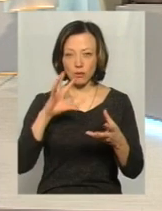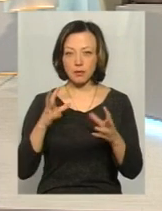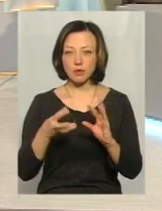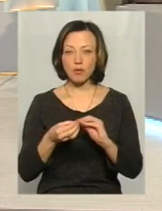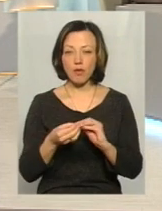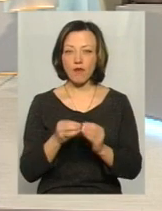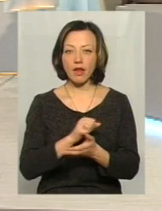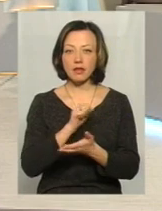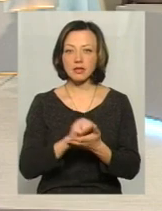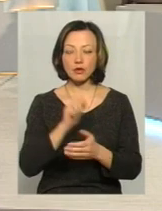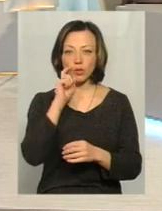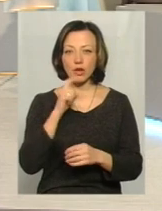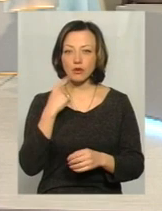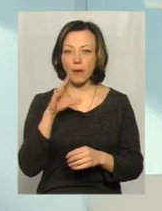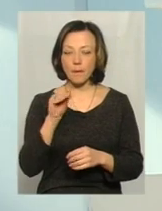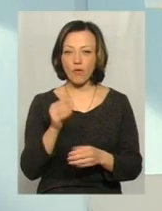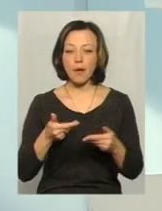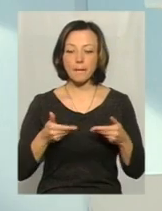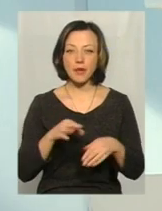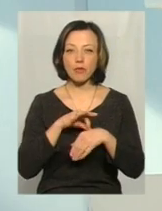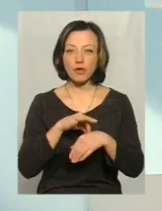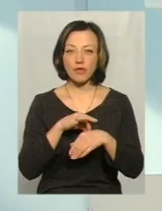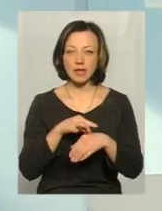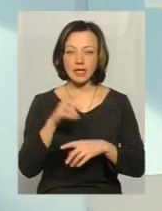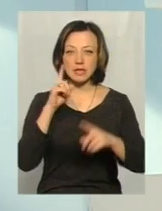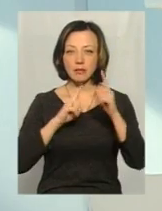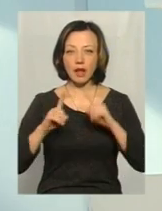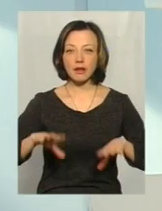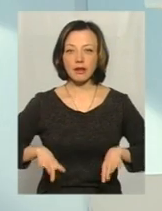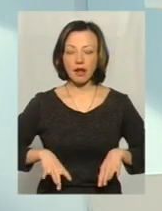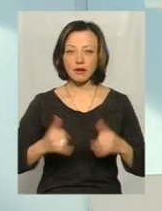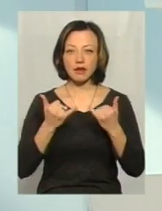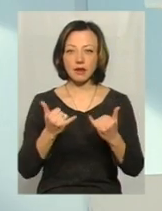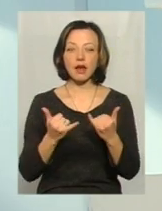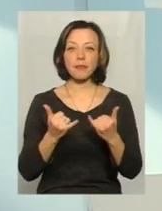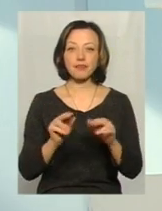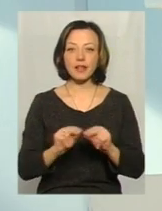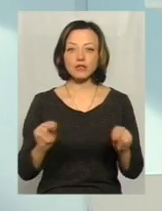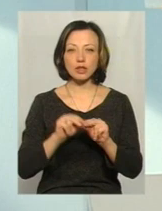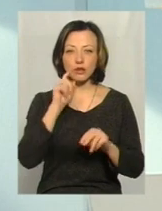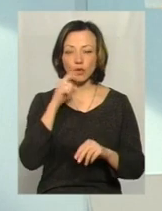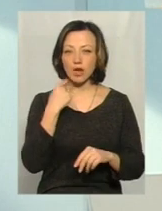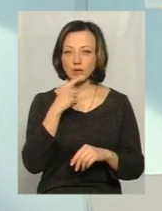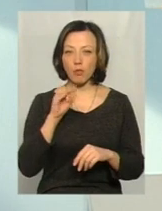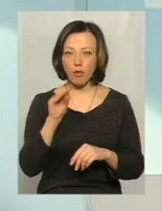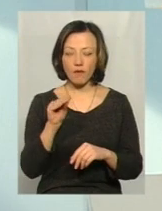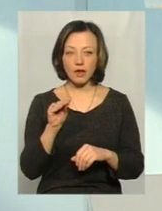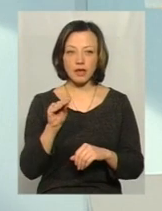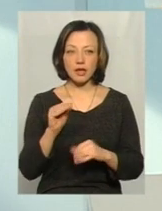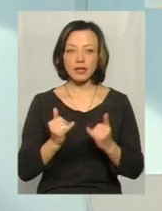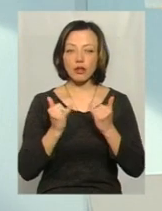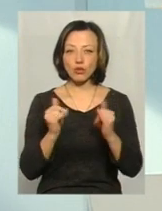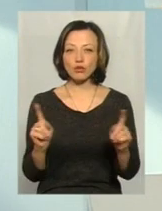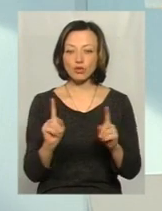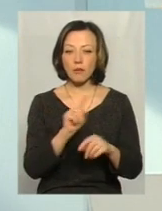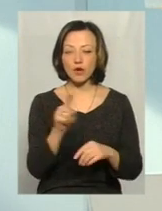атестацію з української мови. Ми провели семінар-тренинг для вчителів української мови, для того,